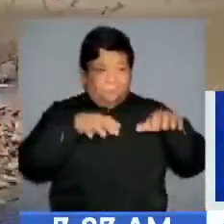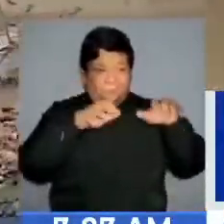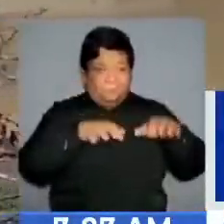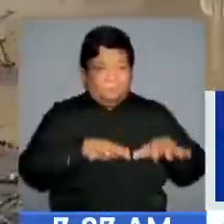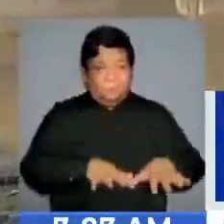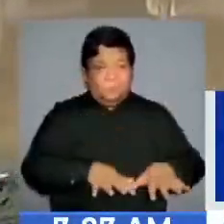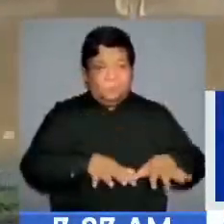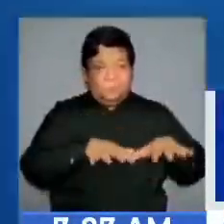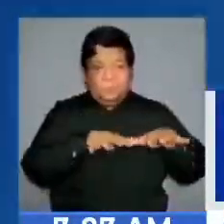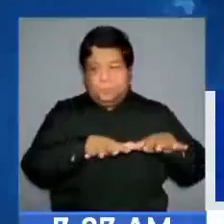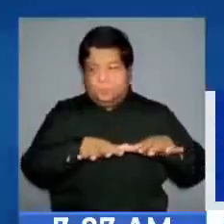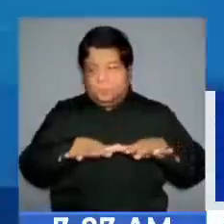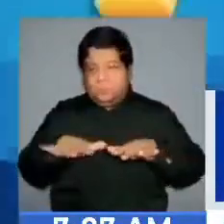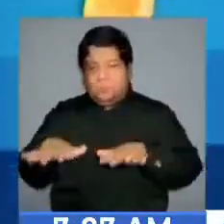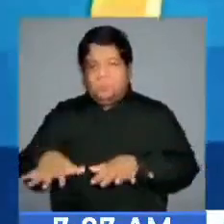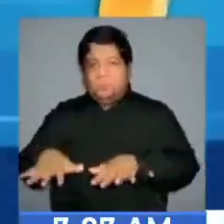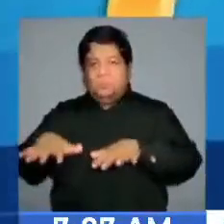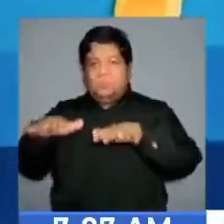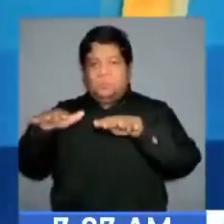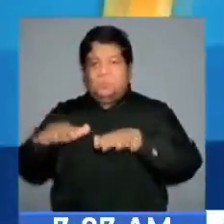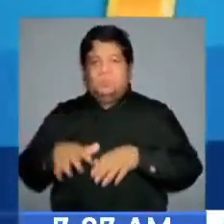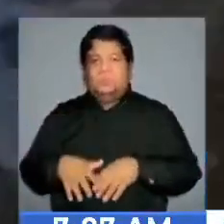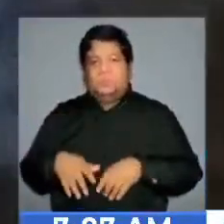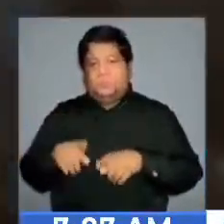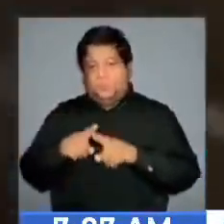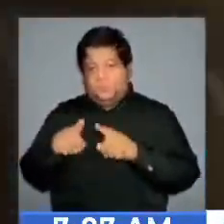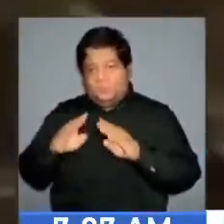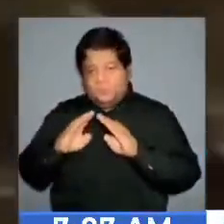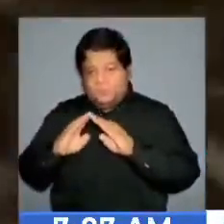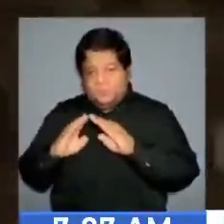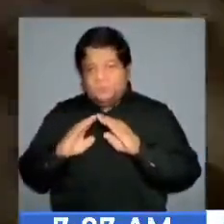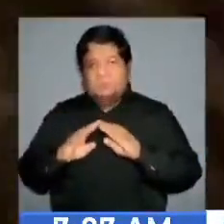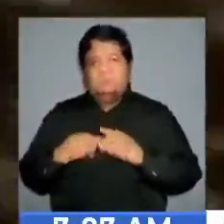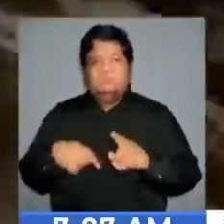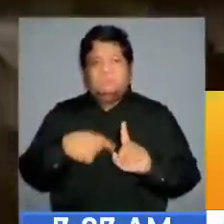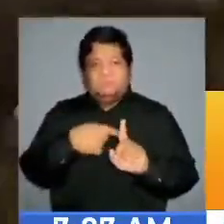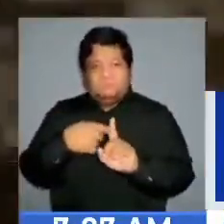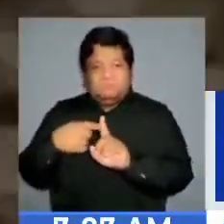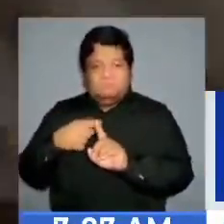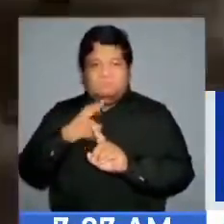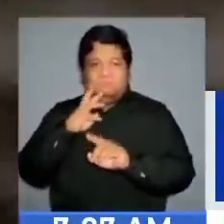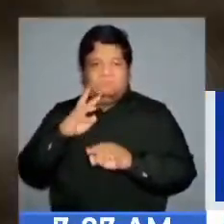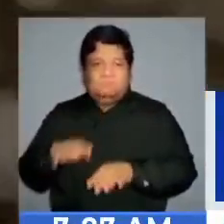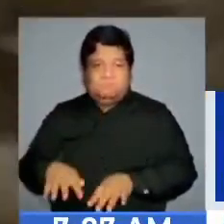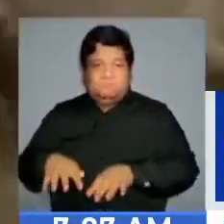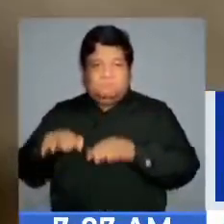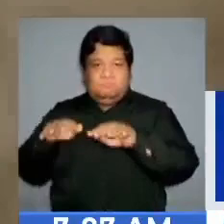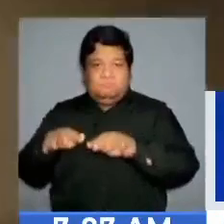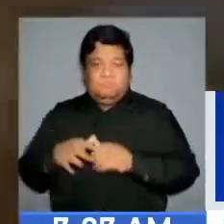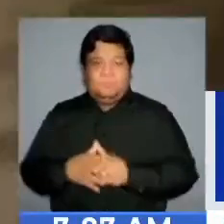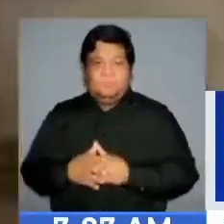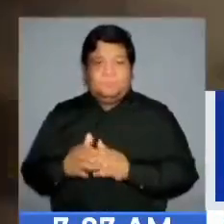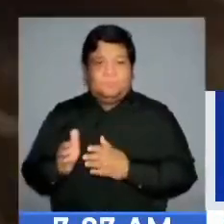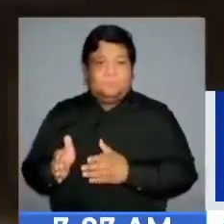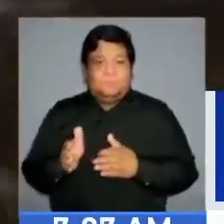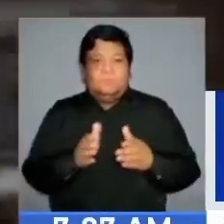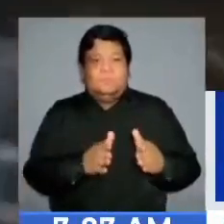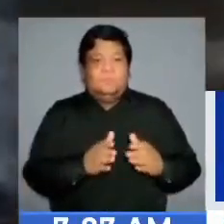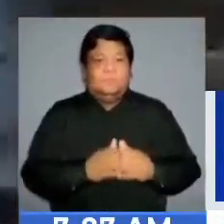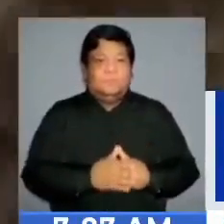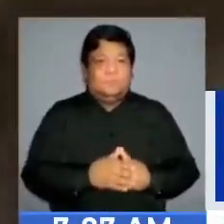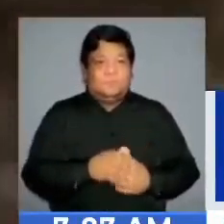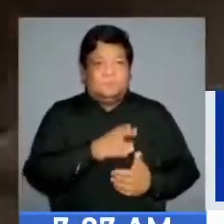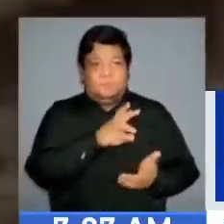ang sementeryo nahirapan namang makauwi ang ilang residente sa kalinan District sa Davao